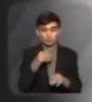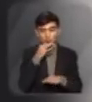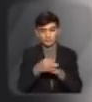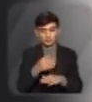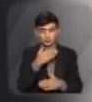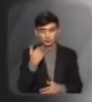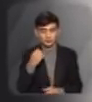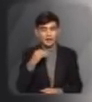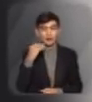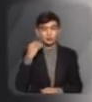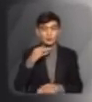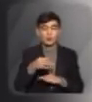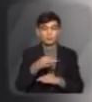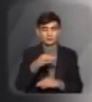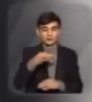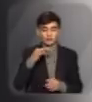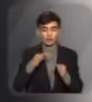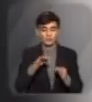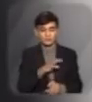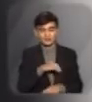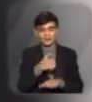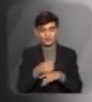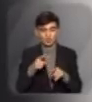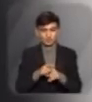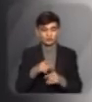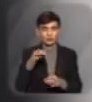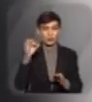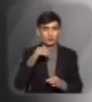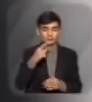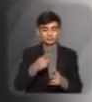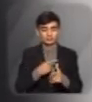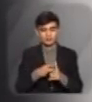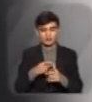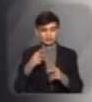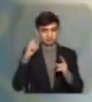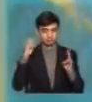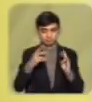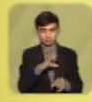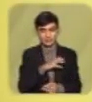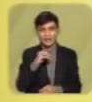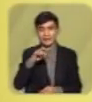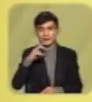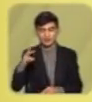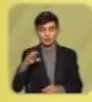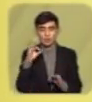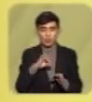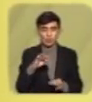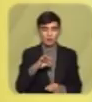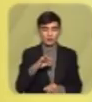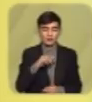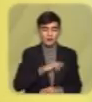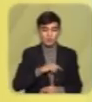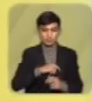отыр. Ал Ақтөбе облыстық сотының баспасөз қызметі бірнеше атышулы істерге төрағалық еткен Ерлан Бақытжанның үстінен қызметтік